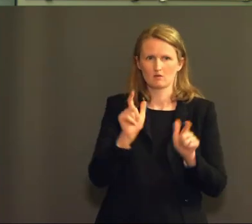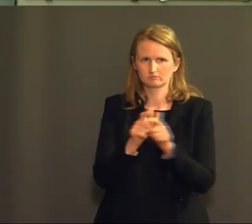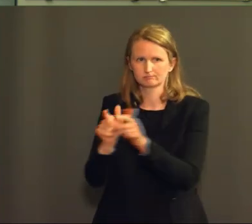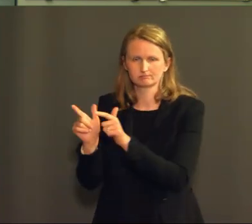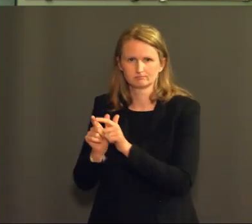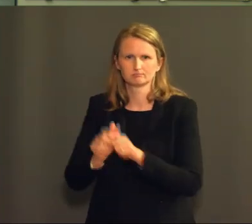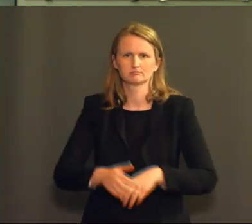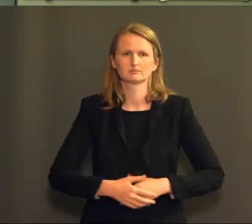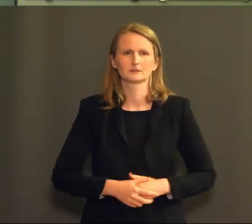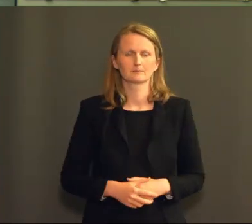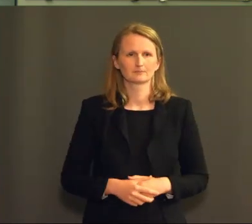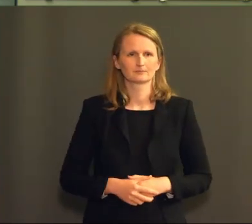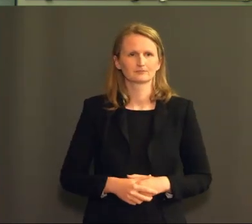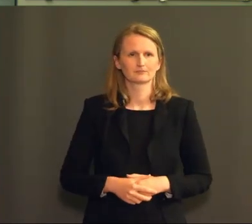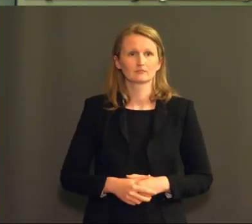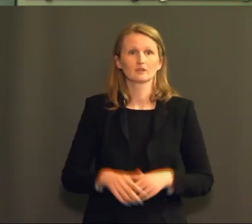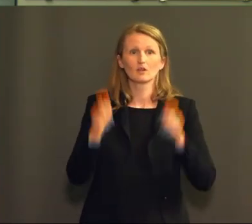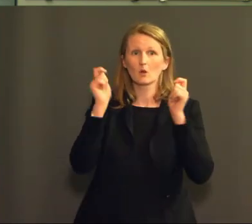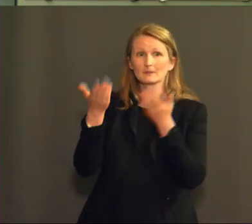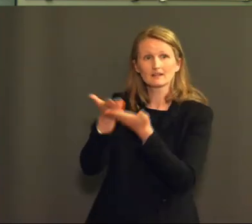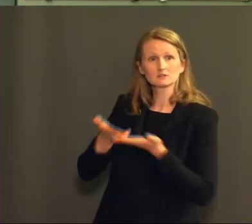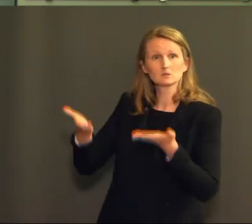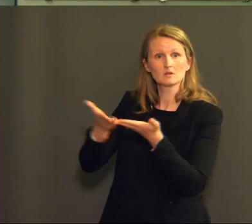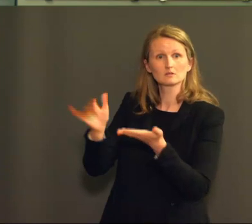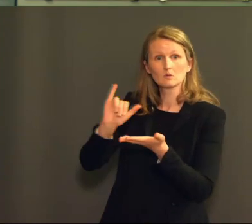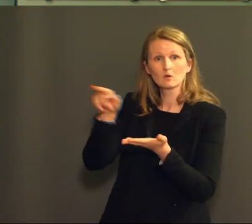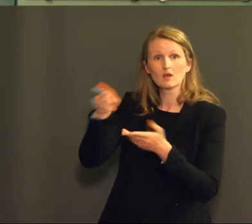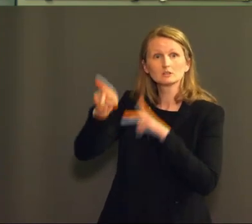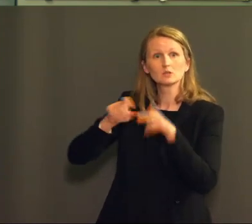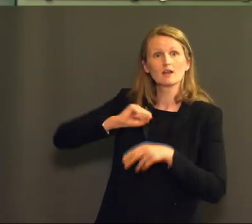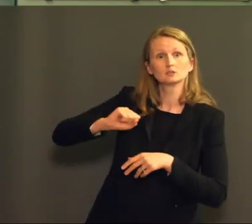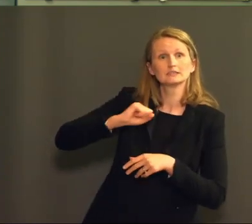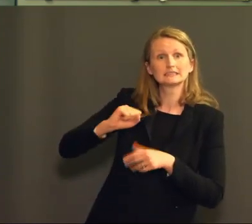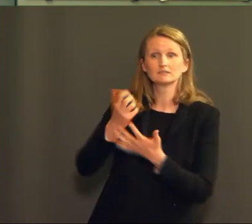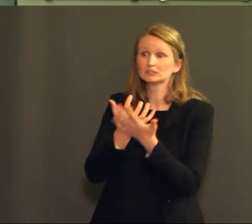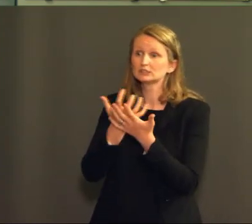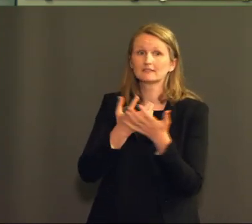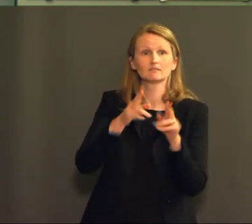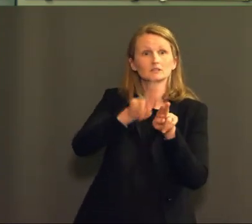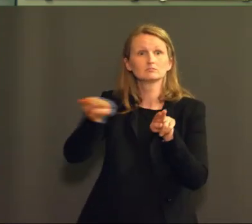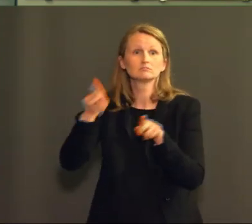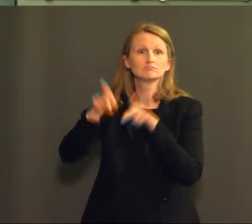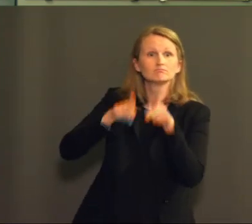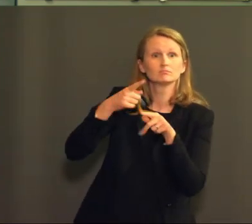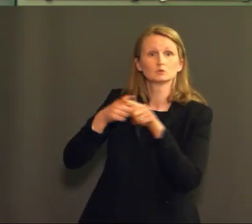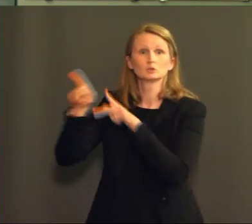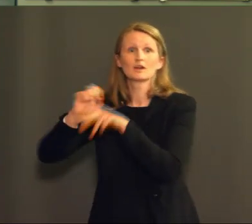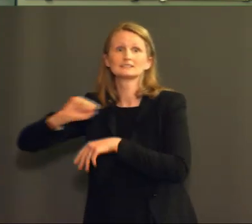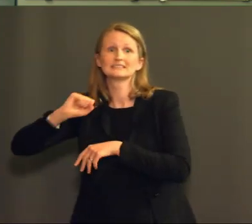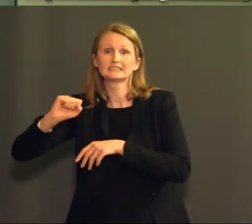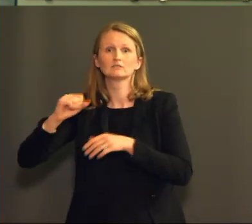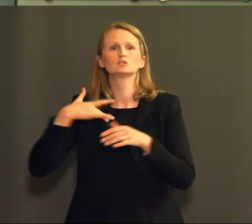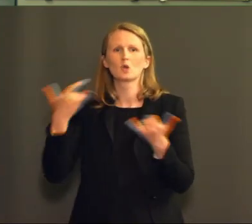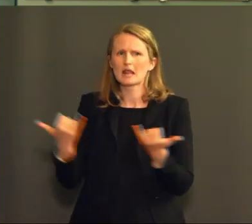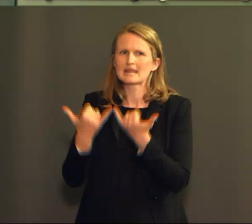intensifs présentent une légère diminution, tout comme les décès. Pour l'instant, ces diminutions sont encore très